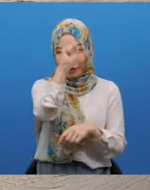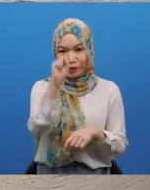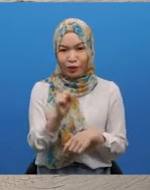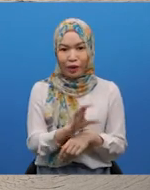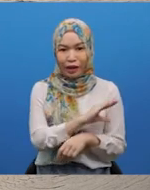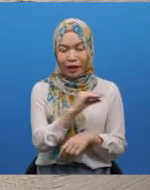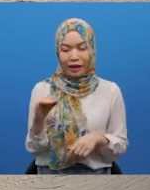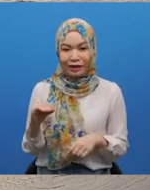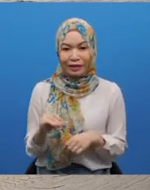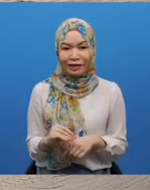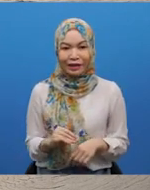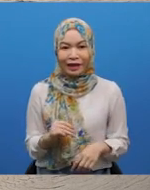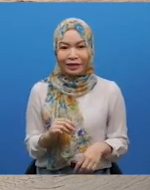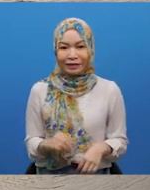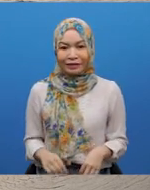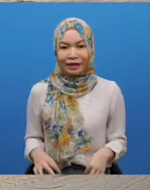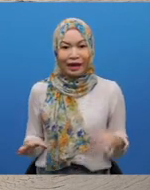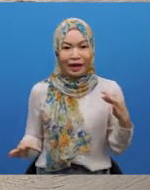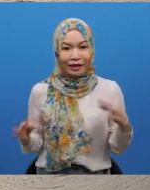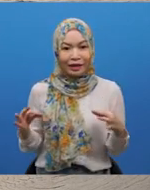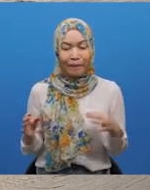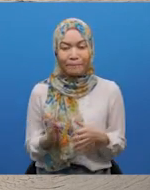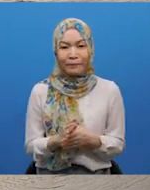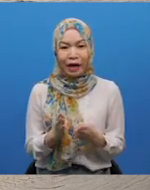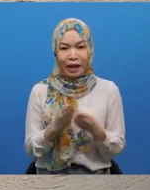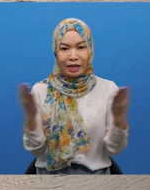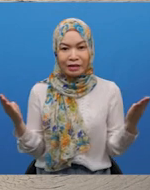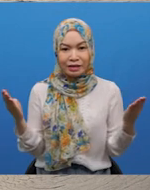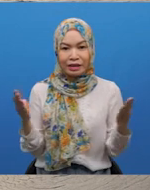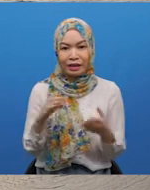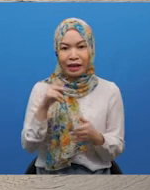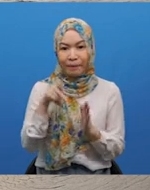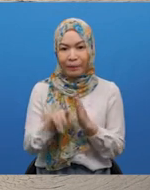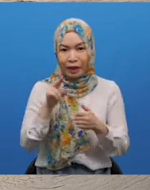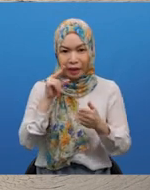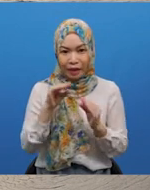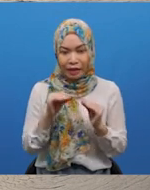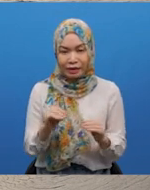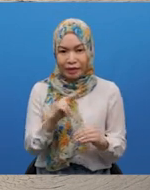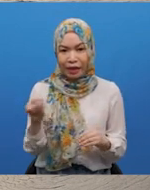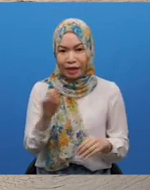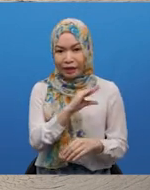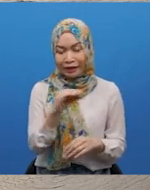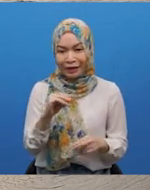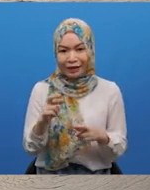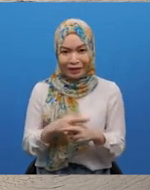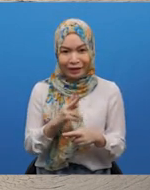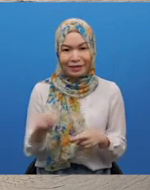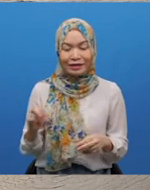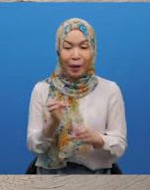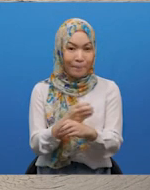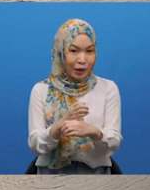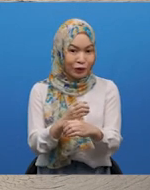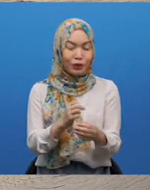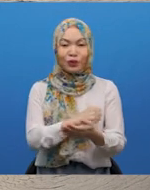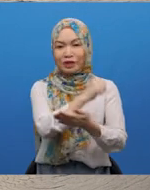gaya bahasa, nilai dan pengajaran serta menghuraikan bentuk syair.